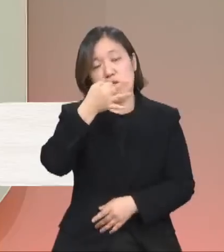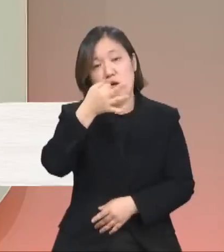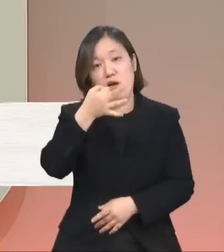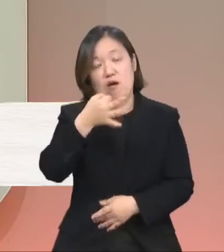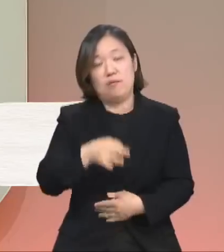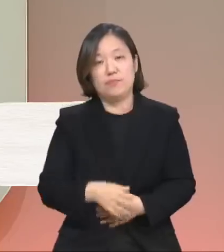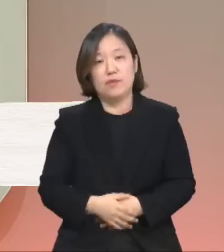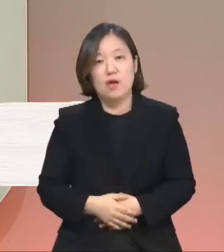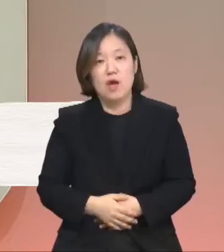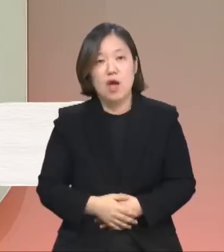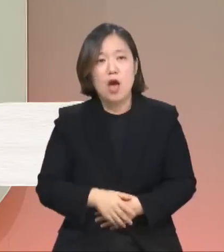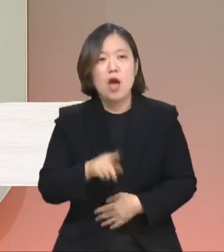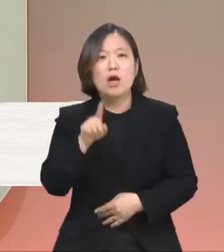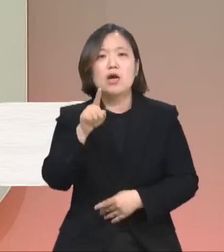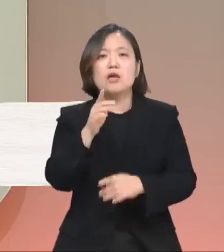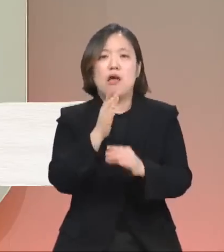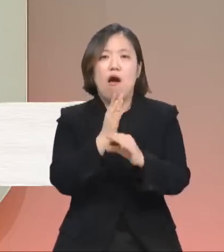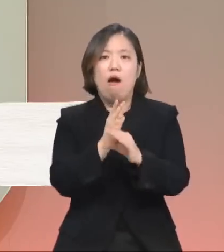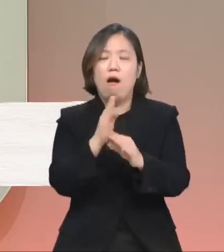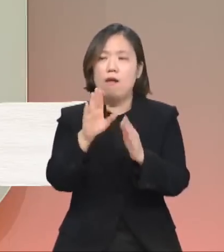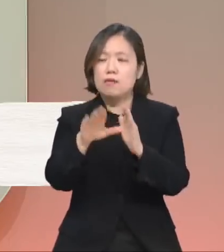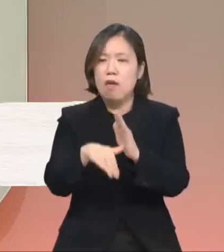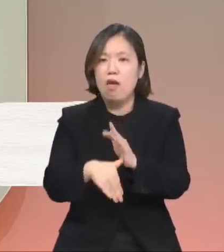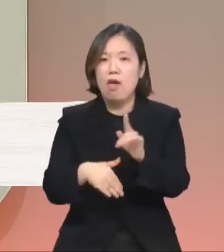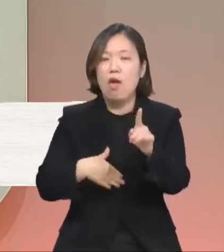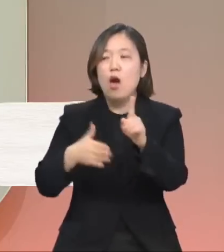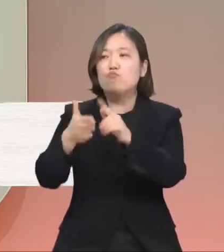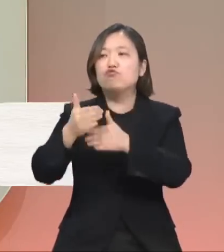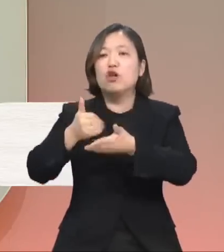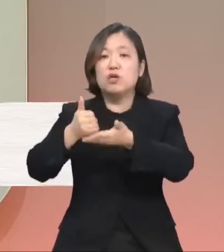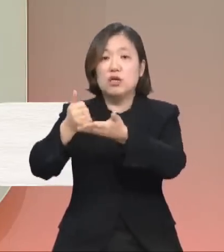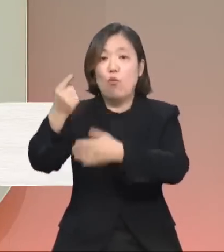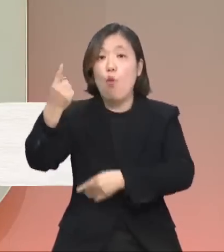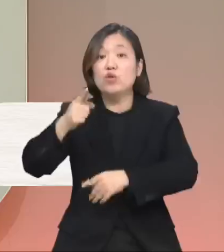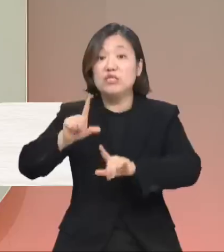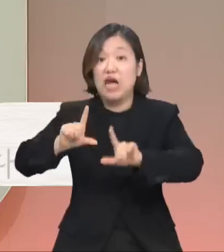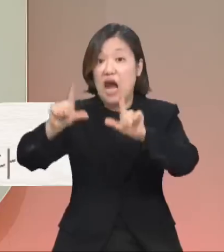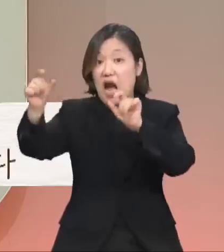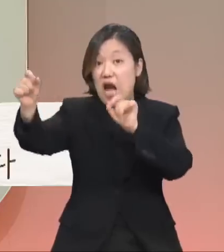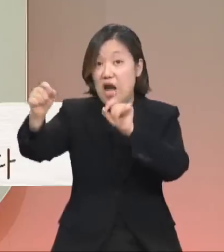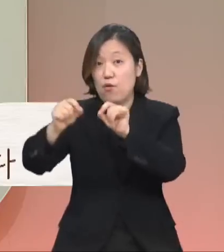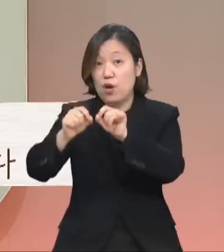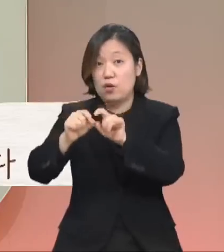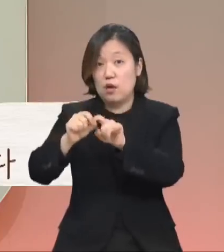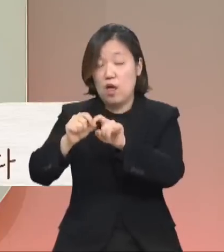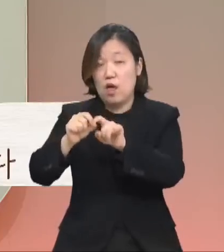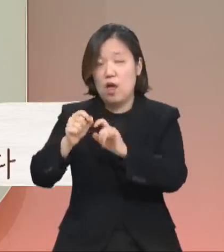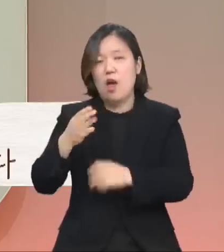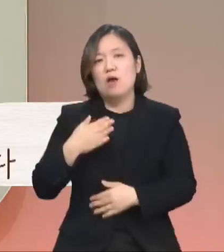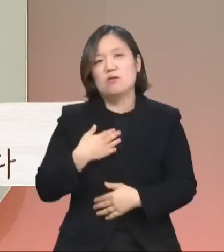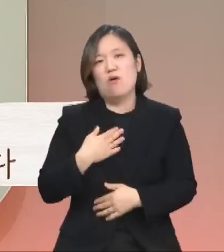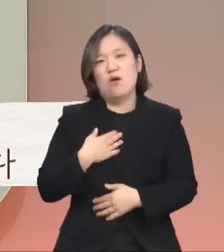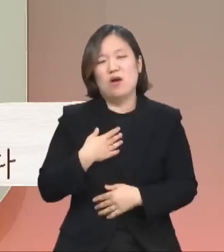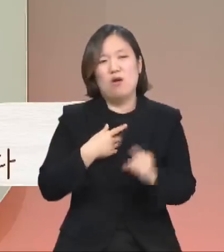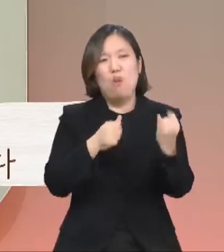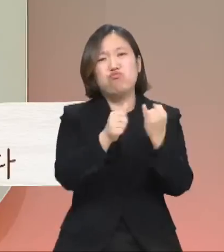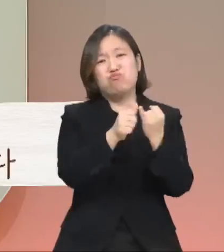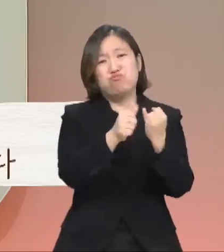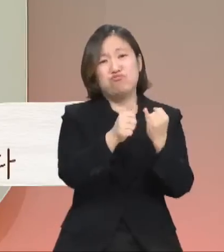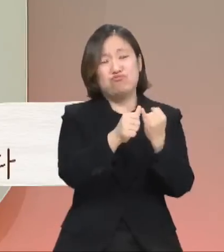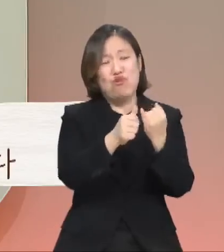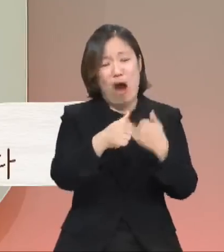그러던 중에 부처님 오신 날이 다가왔습니다 저희 부부는 병원에